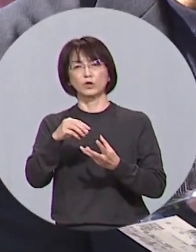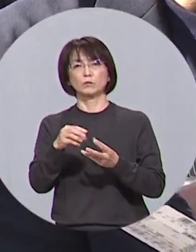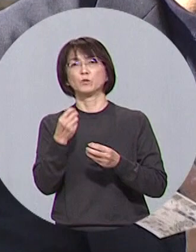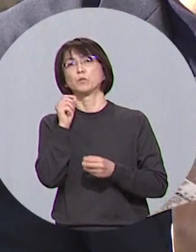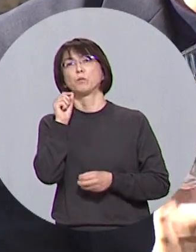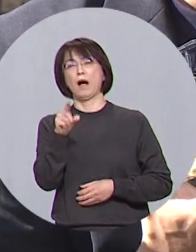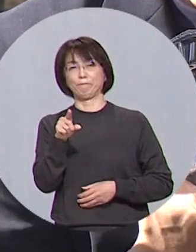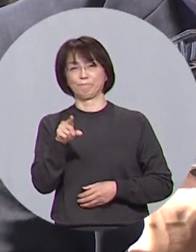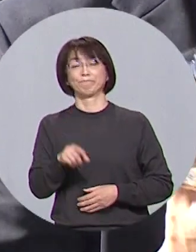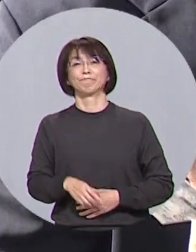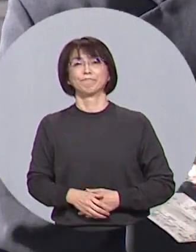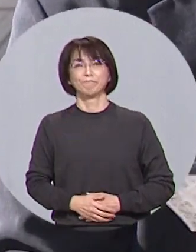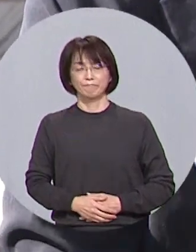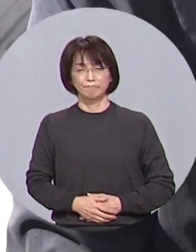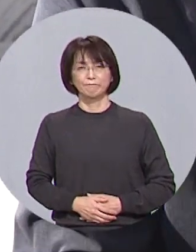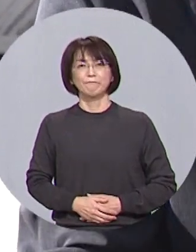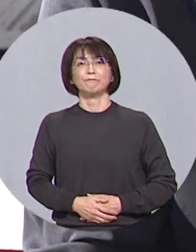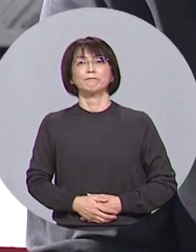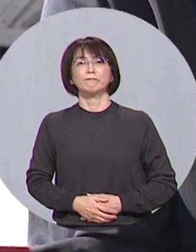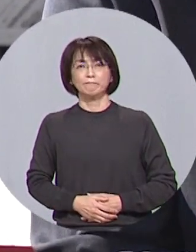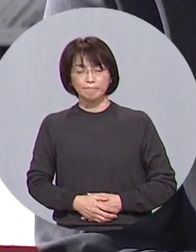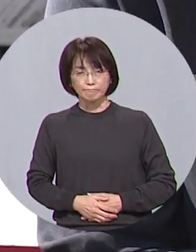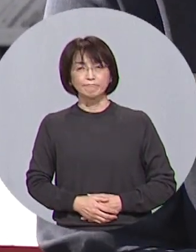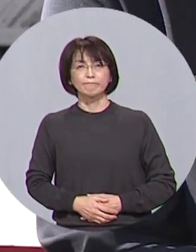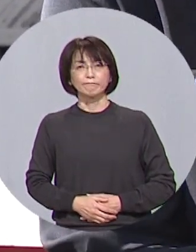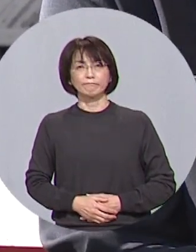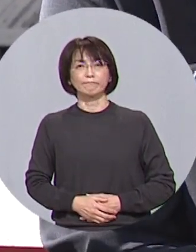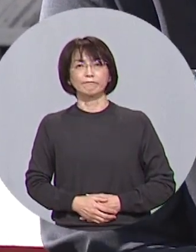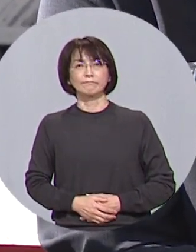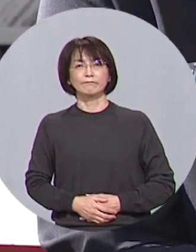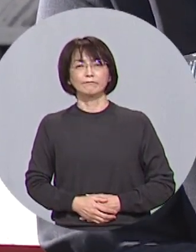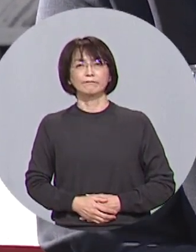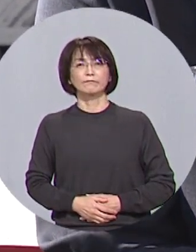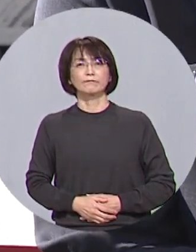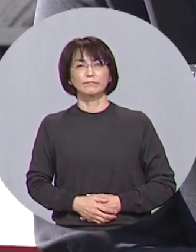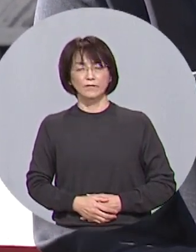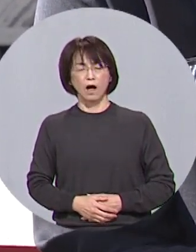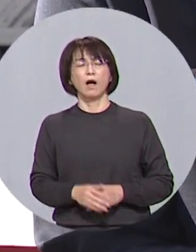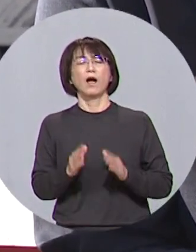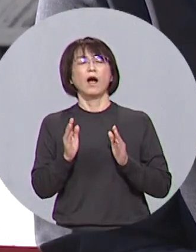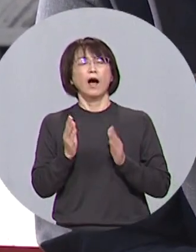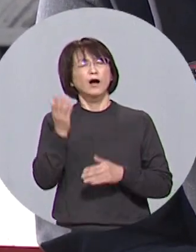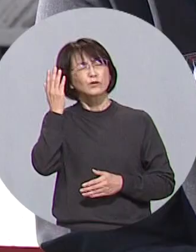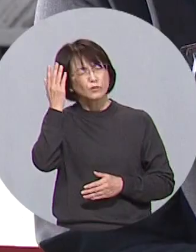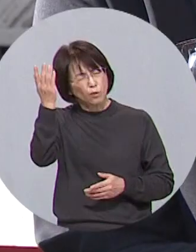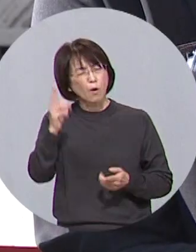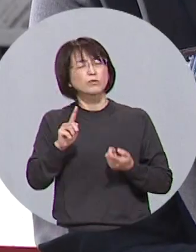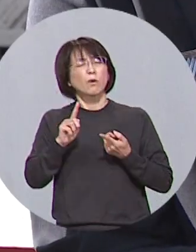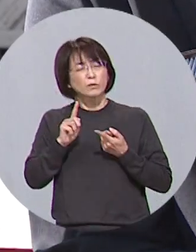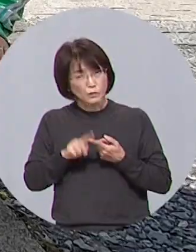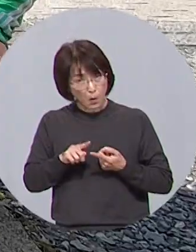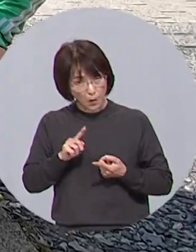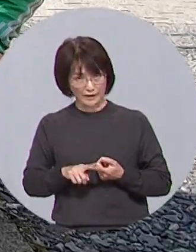どうですか。 うわ、うん、 どうですか ちょうど想像通りです。 そうです、ね、 はい、